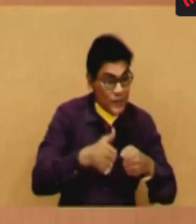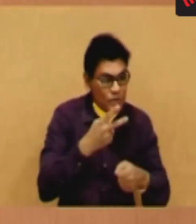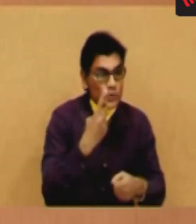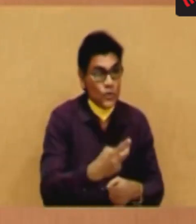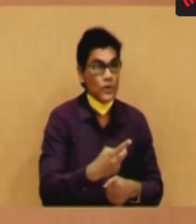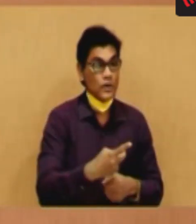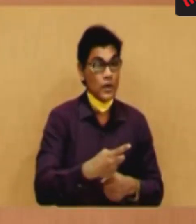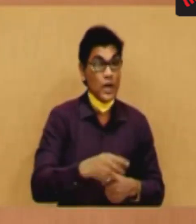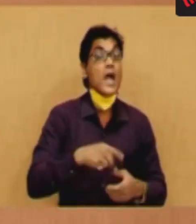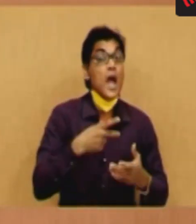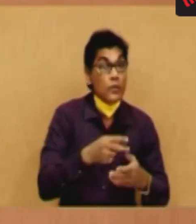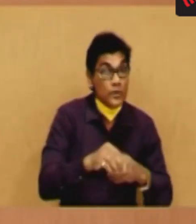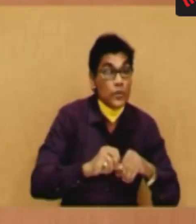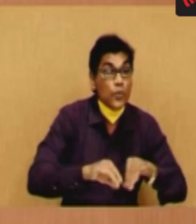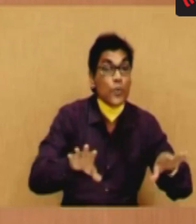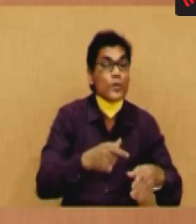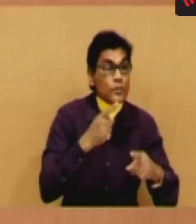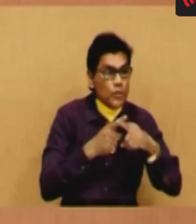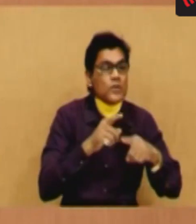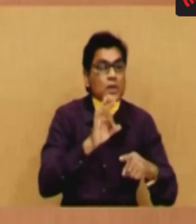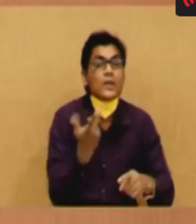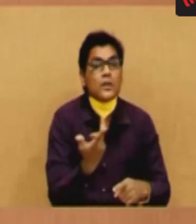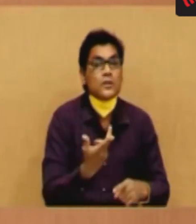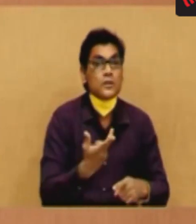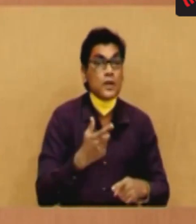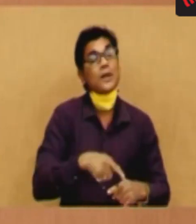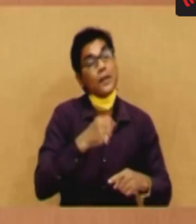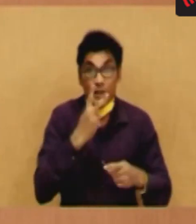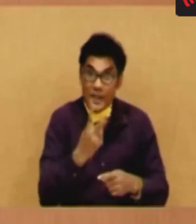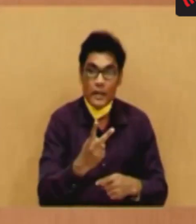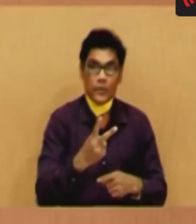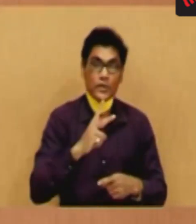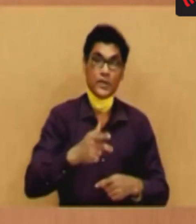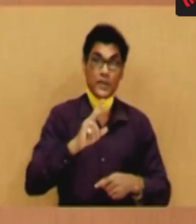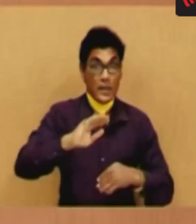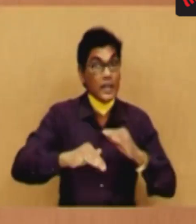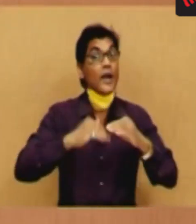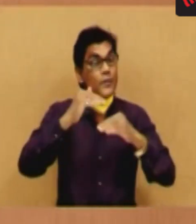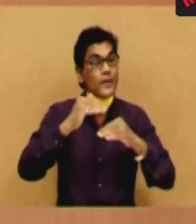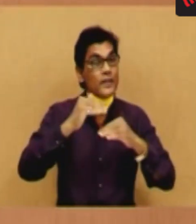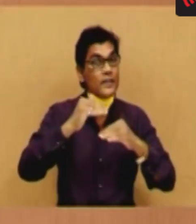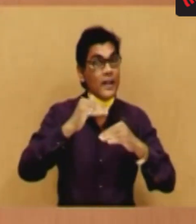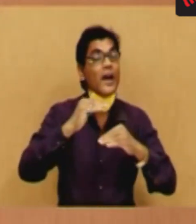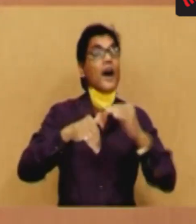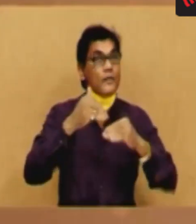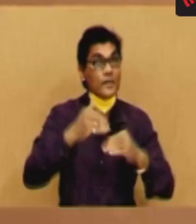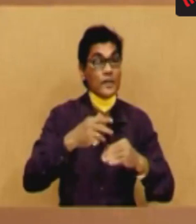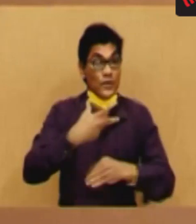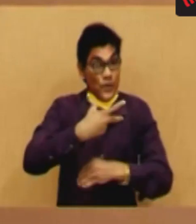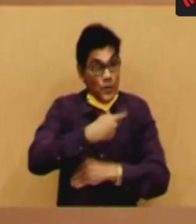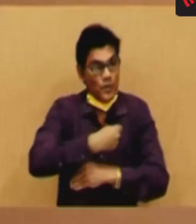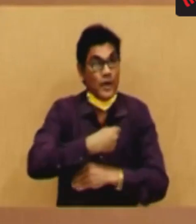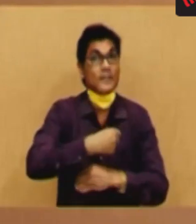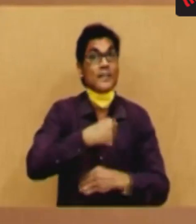ତା'ର ଇମ୍ପ୍ଲିକେସନ୍ କ'ଣ ହେବ, ତା'ର ପଜିଟିଭିଟି କେତେ ଅଛି, ସେଇଟା ଦେଖିସାରିଲା ପରେ ଦ୍ୟାଟ୍ ଇଜ୍ ୱାନ୍ ଷ୍ଟେପ୍ ଟୁୱାର୍ଡ଼ସ୍ ଟେକିଂ ଏ ହ୍ୟୁମାନ୍। ତା'ମାନେ ସେ